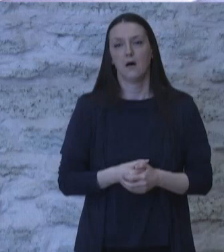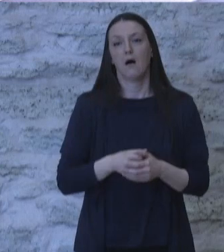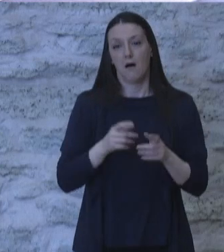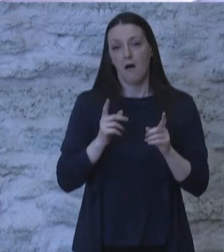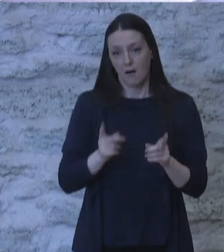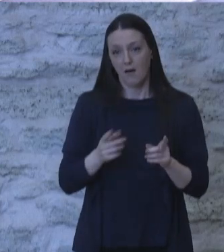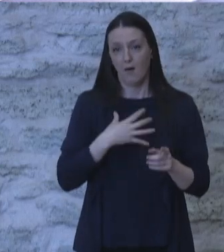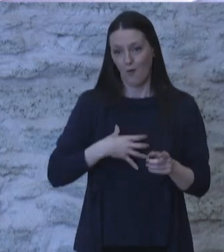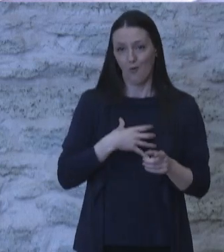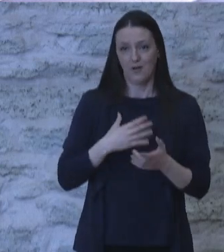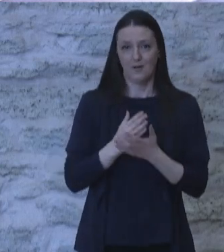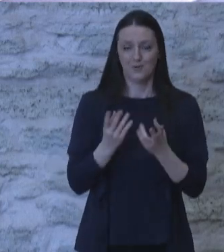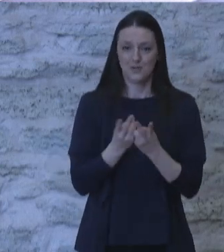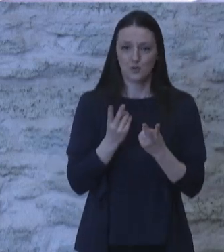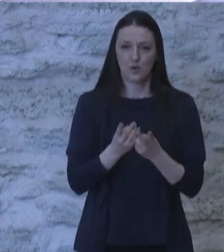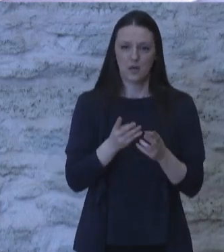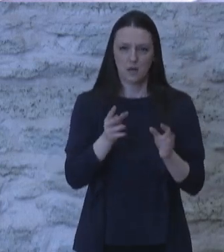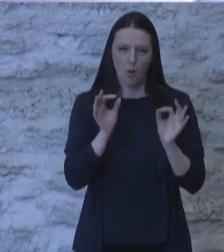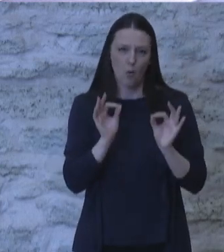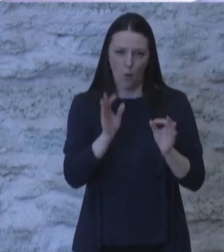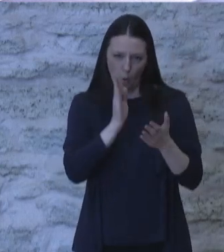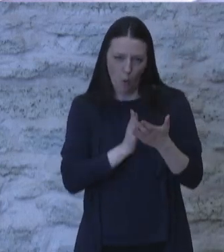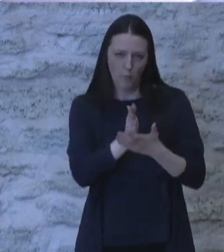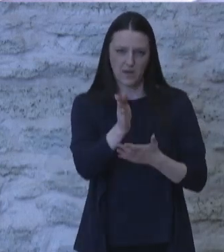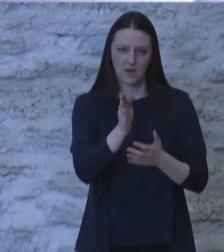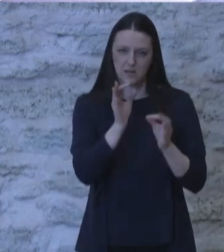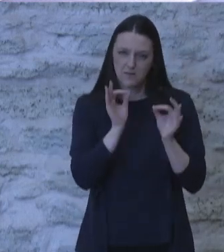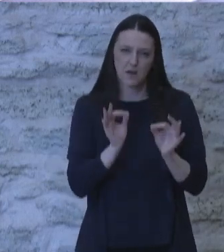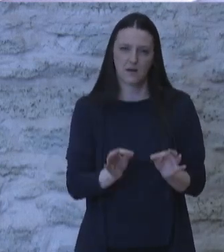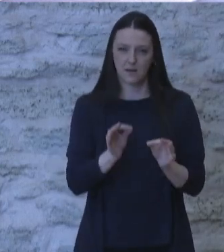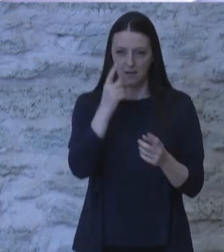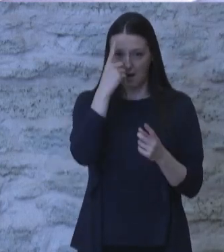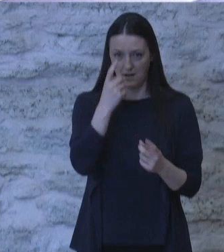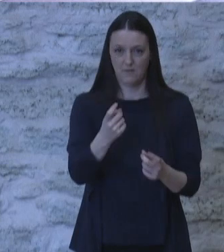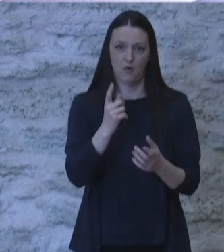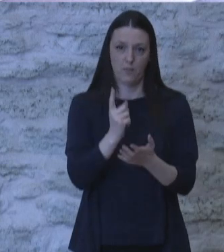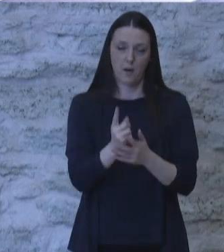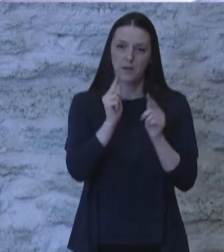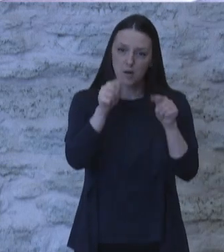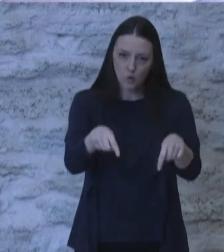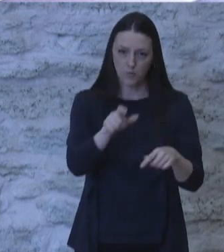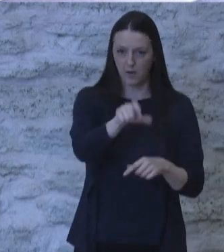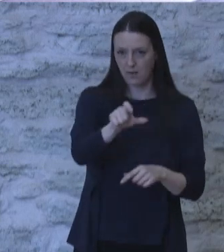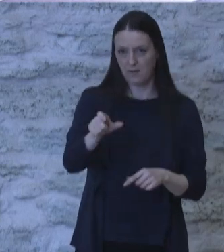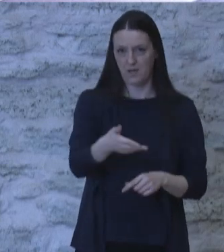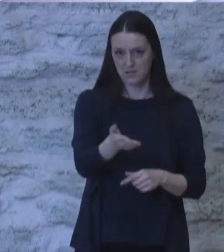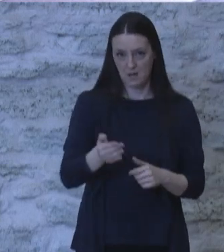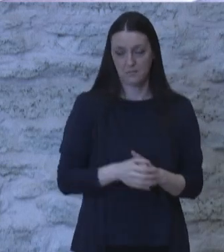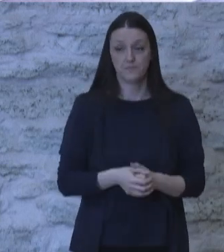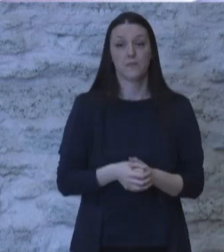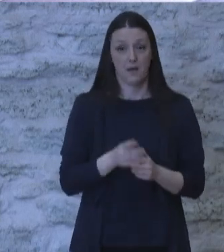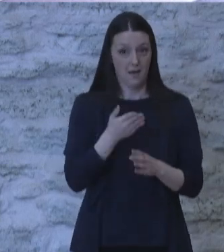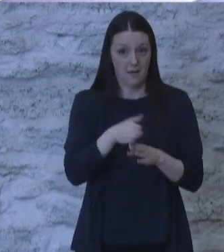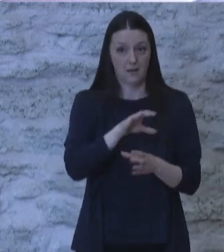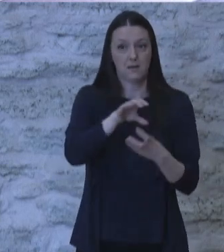on oluline see, et objektiivne info jõuaks inimeste nii eriti kriisis ja tõepoolest tagant